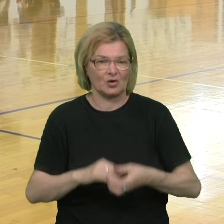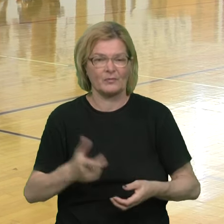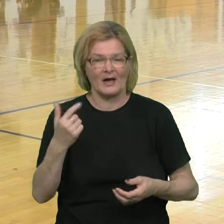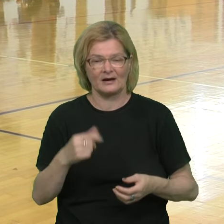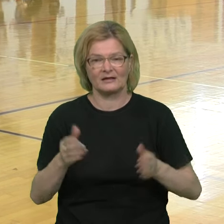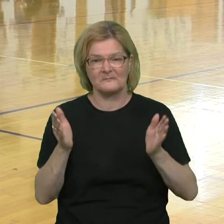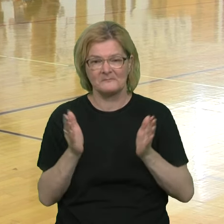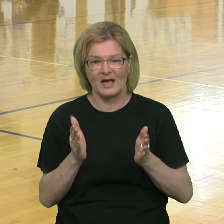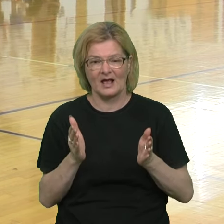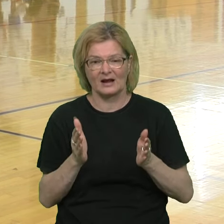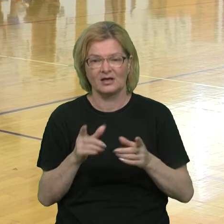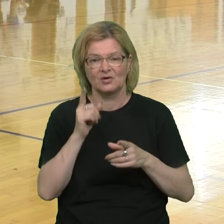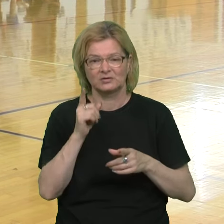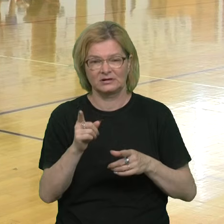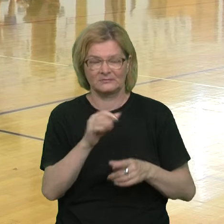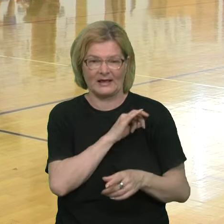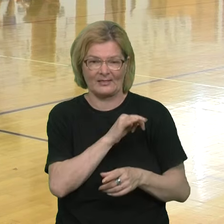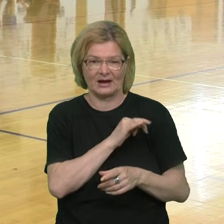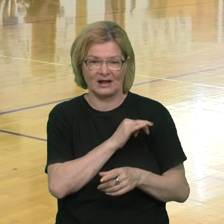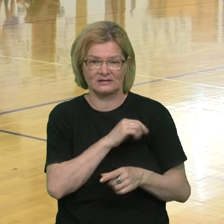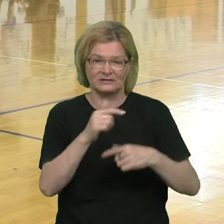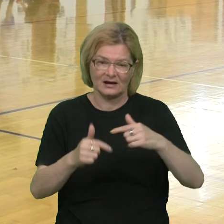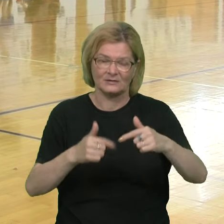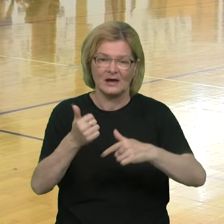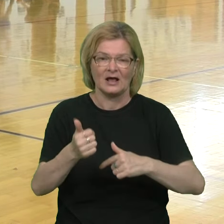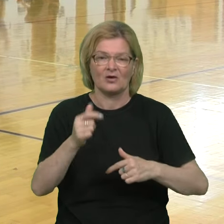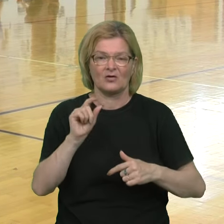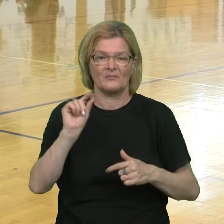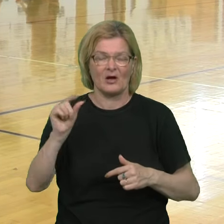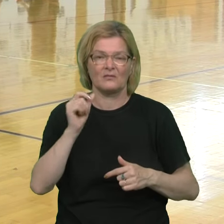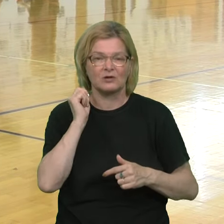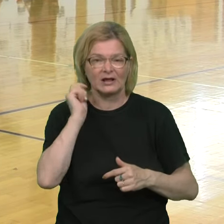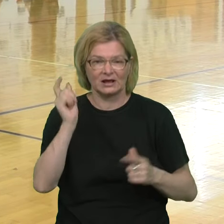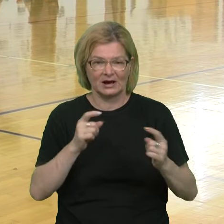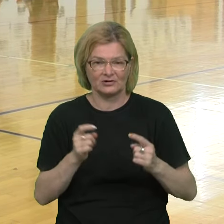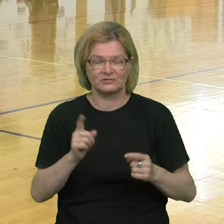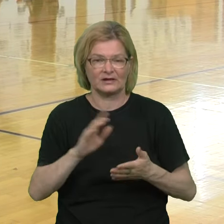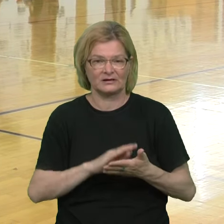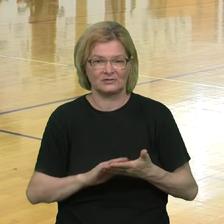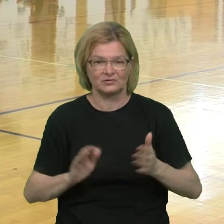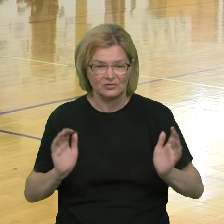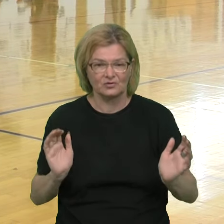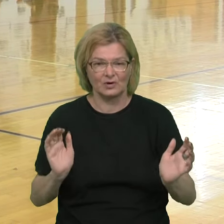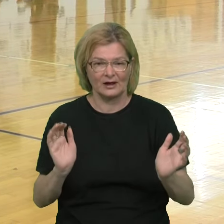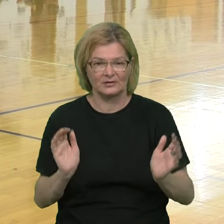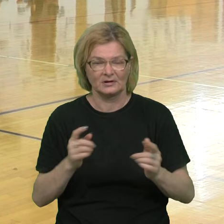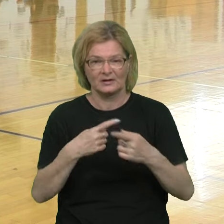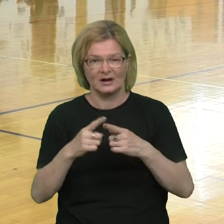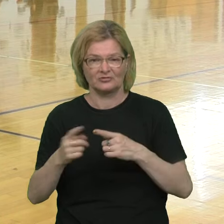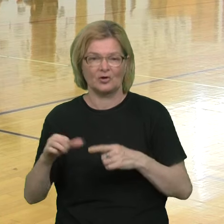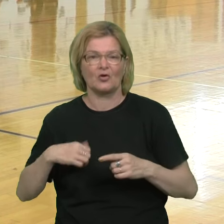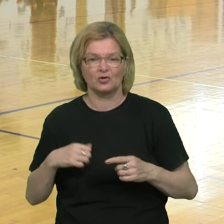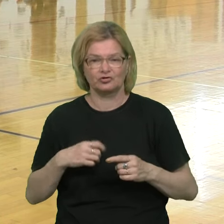rukometni klub, ali je mali, u tim generacijama je jako mali broj igračica, onda ih jednostavno